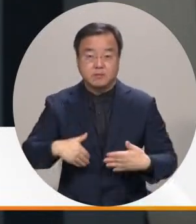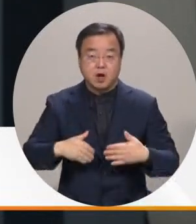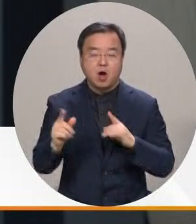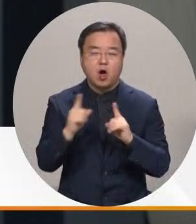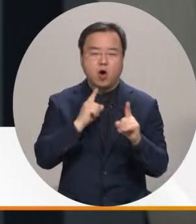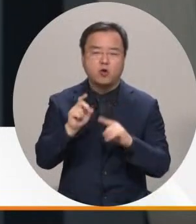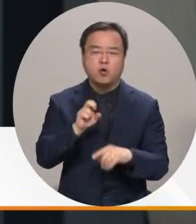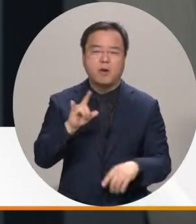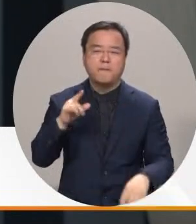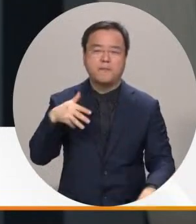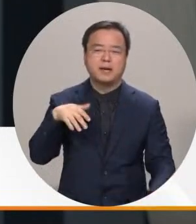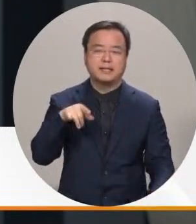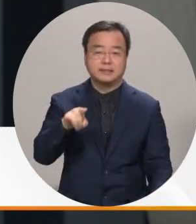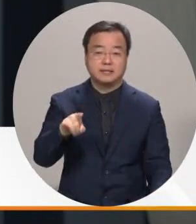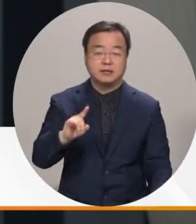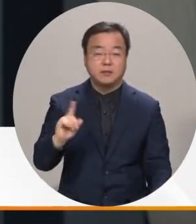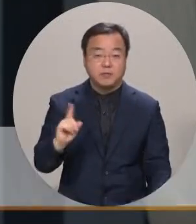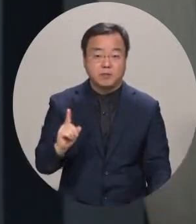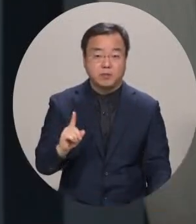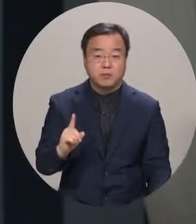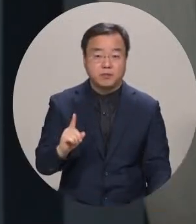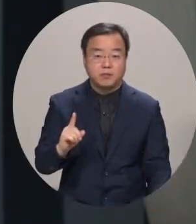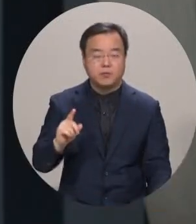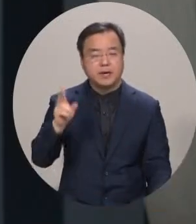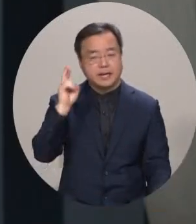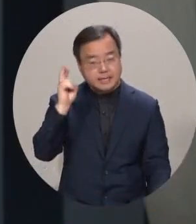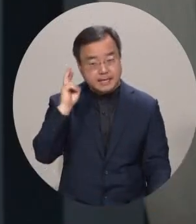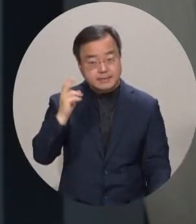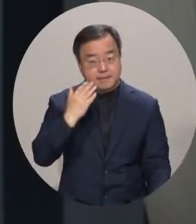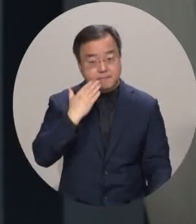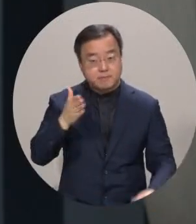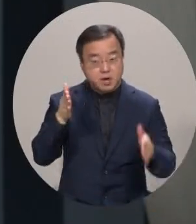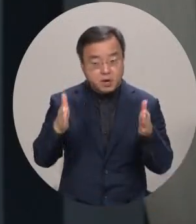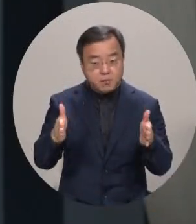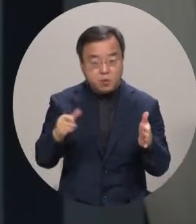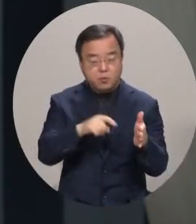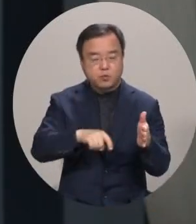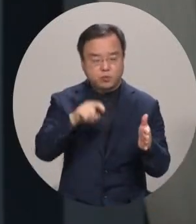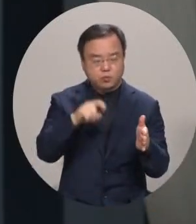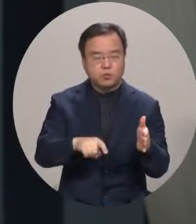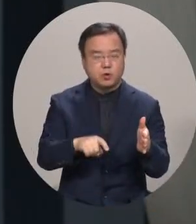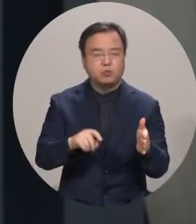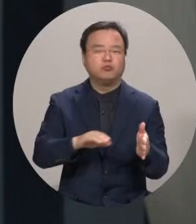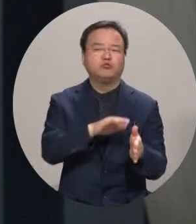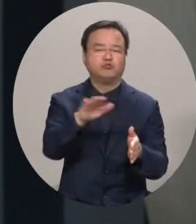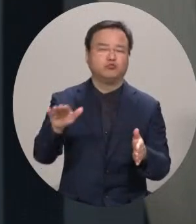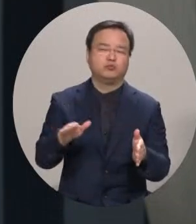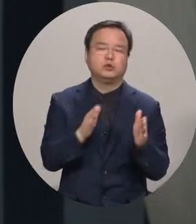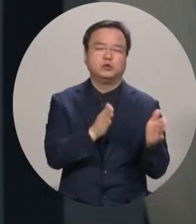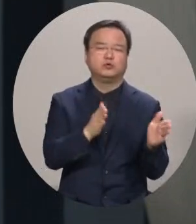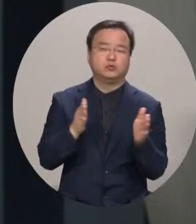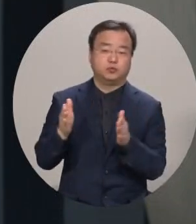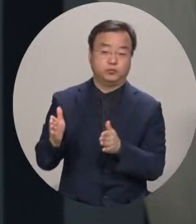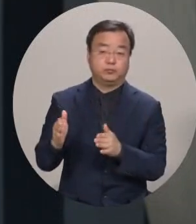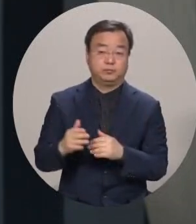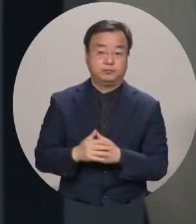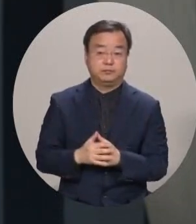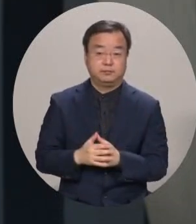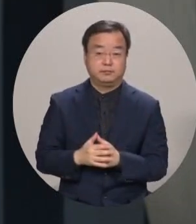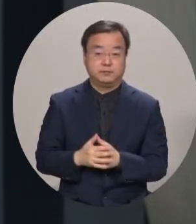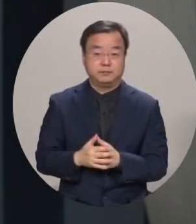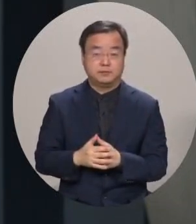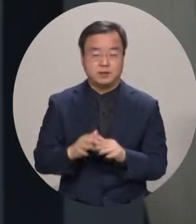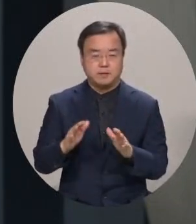경우는요 어 예측 가능한 범위 안에서 충 충분히 우리가 준비를 할 수 있는 시험이든 그러니까